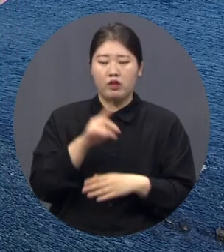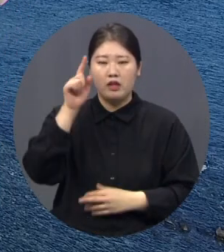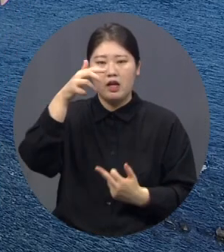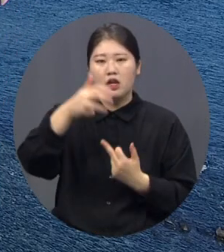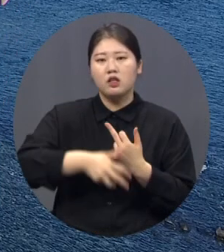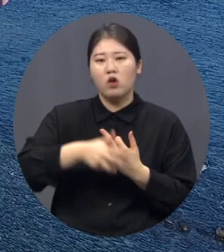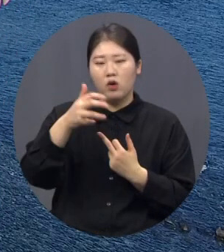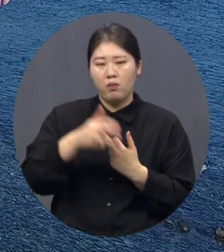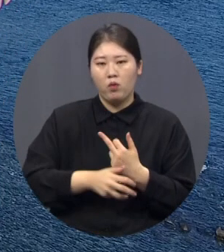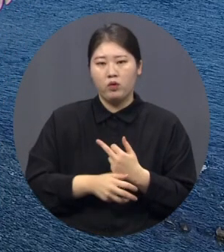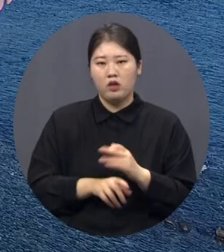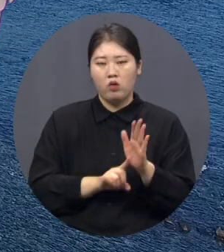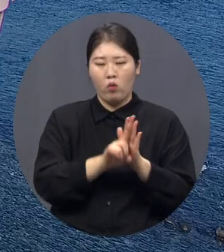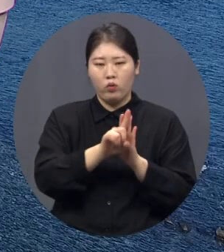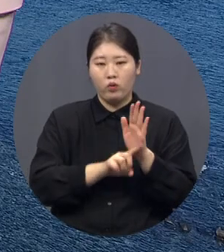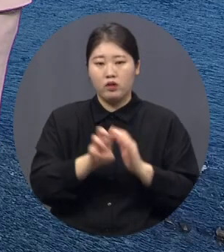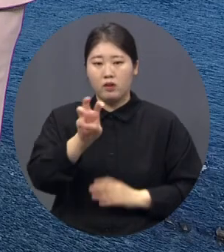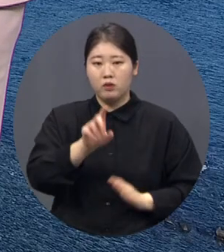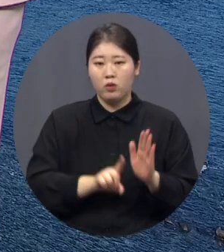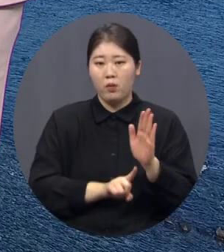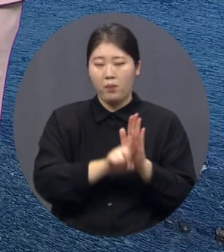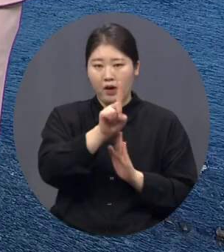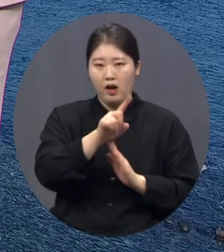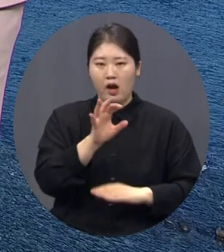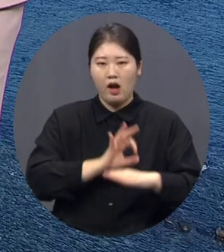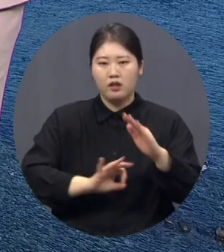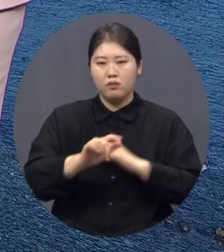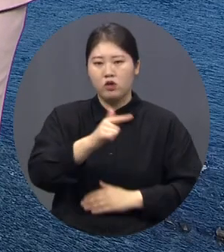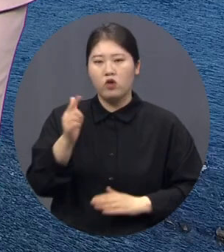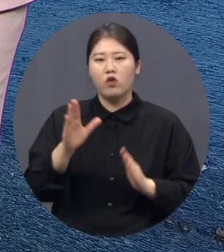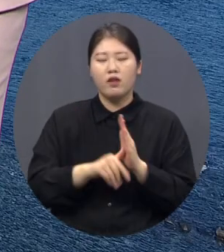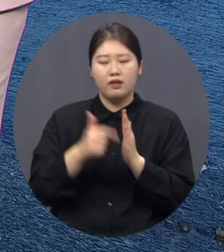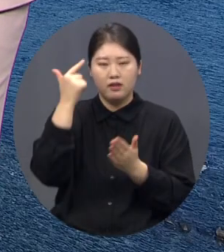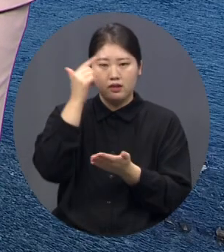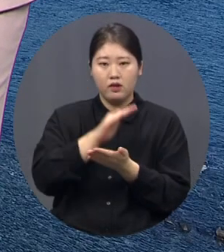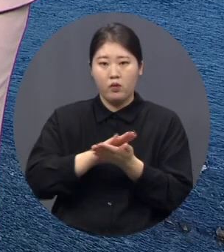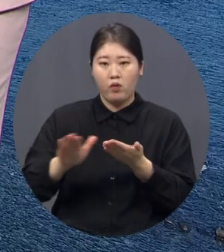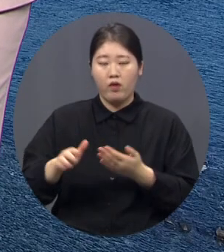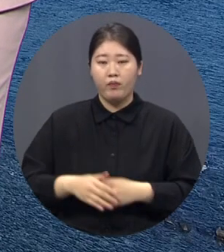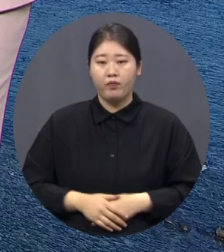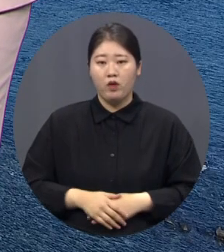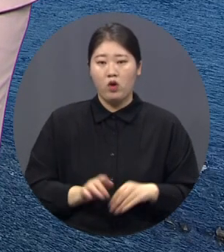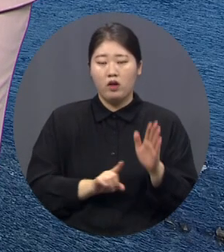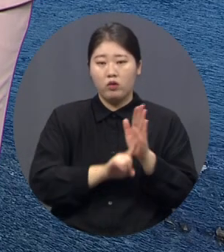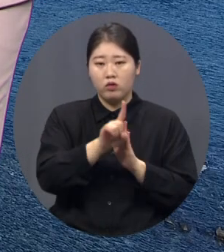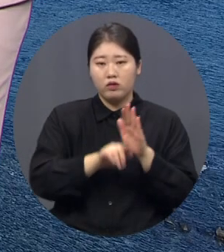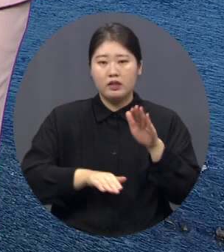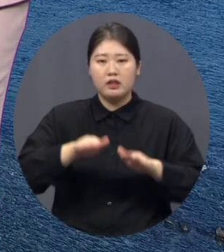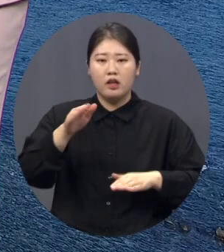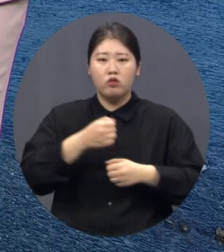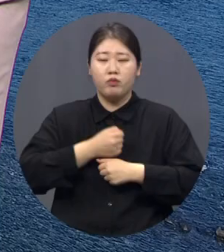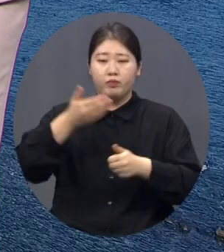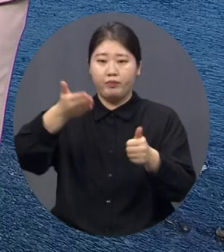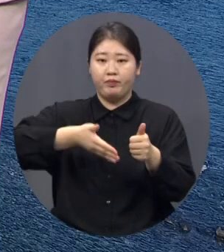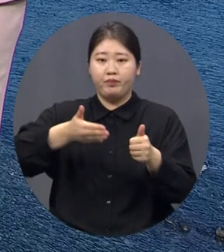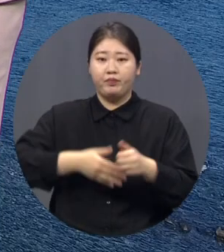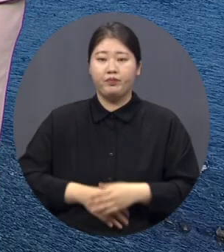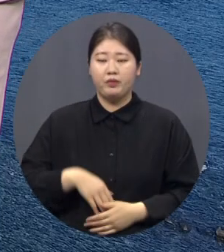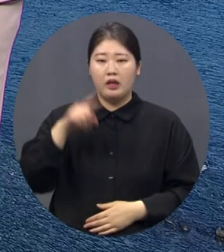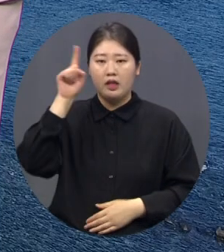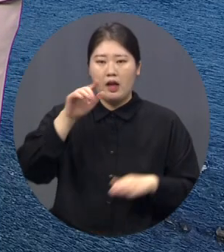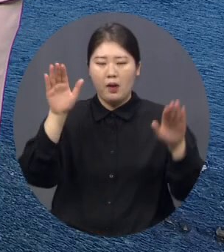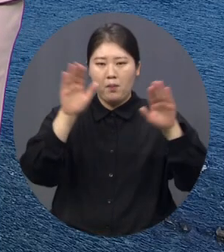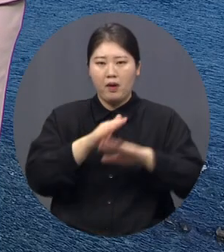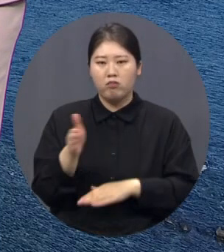낮기온이 30도까지 오르겠고 아침 저녁으로는 선선하겠습니다 일교차에 유의하시기 바랍니다이 내일 밤부터는